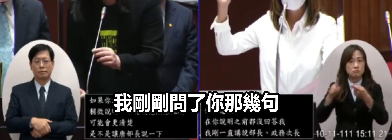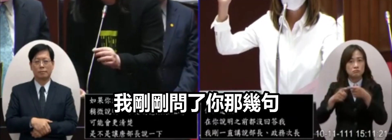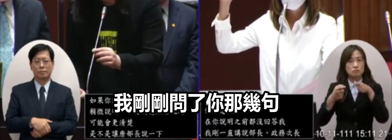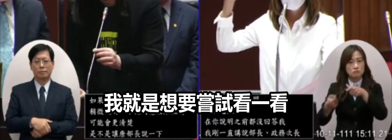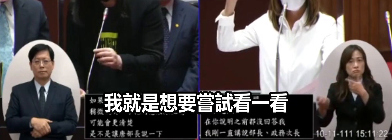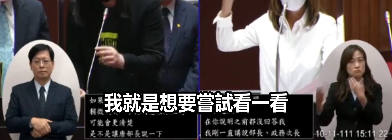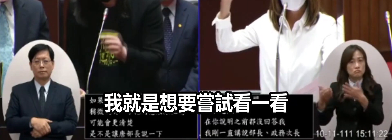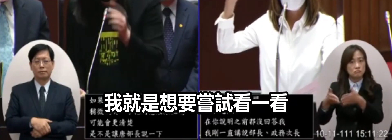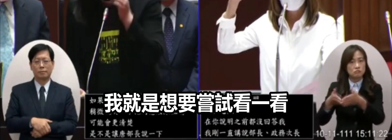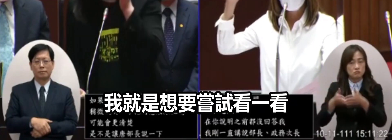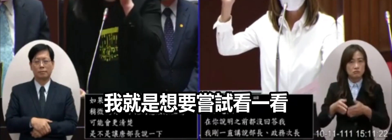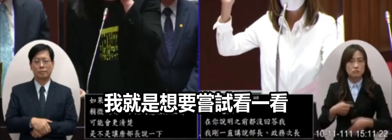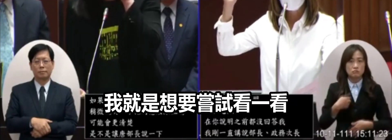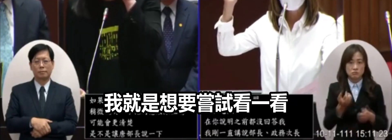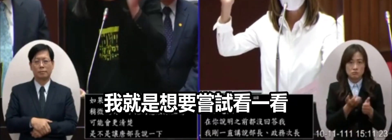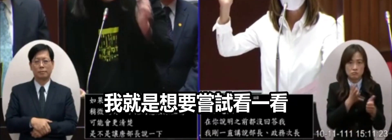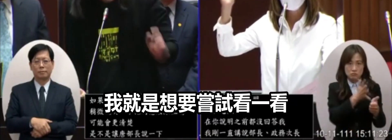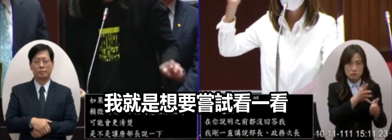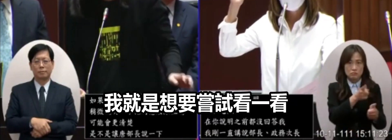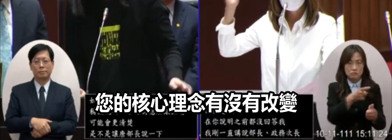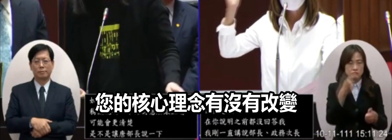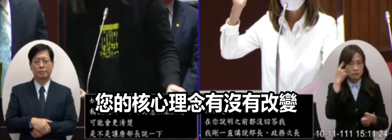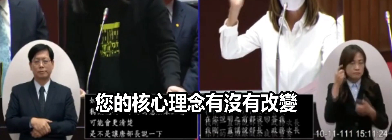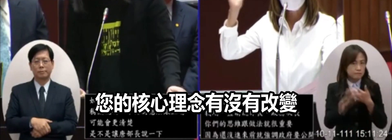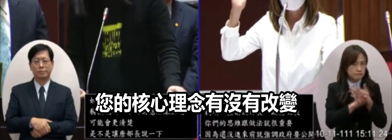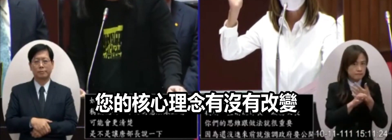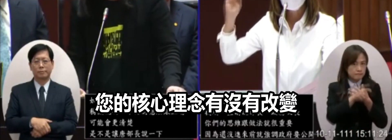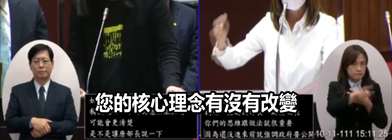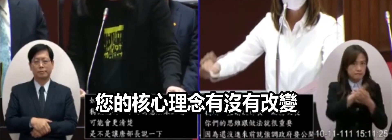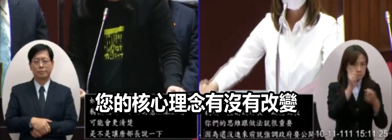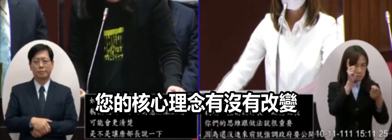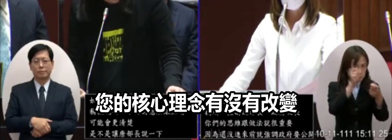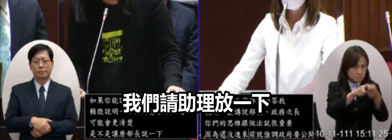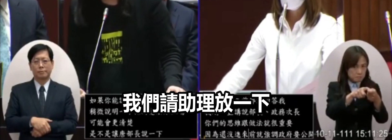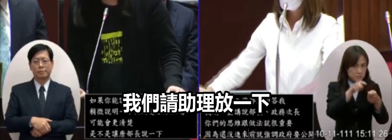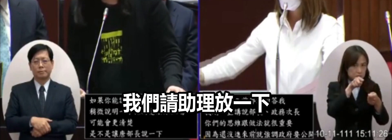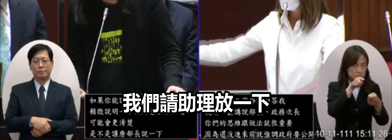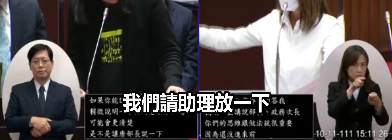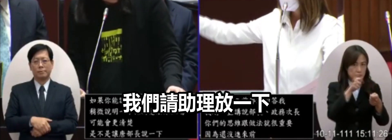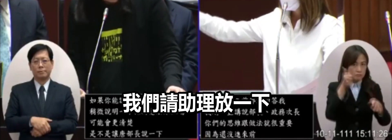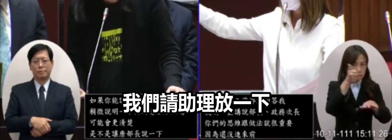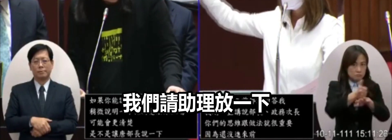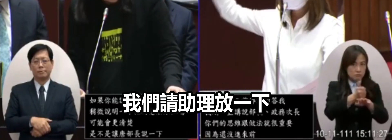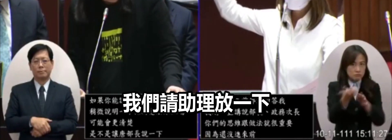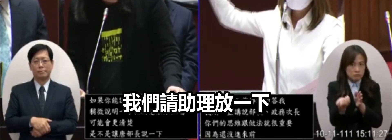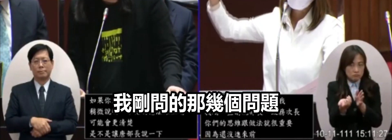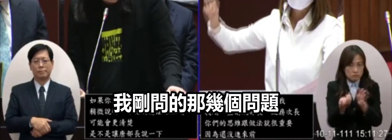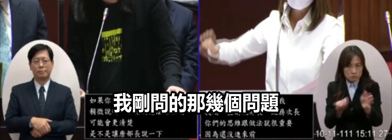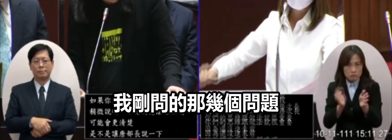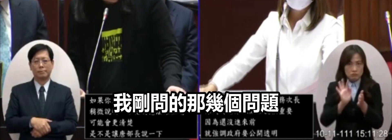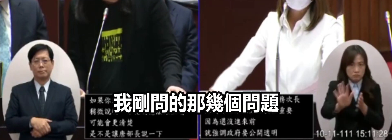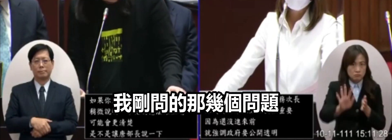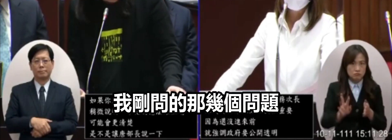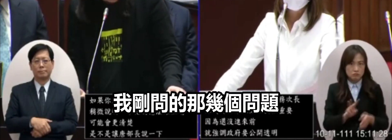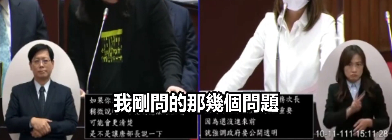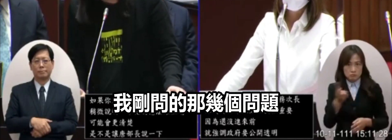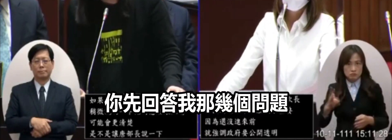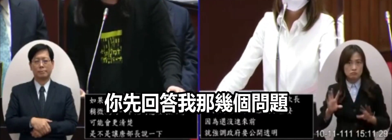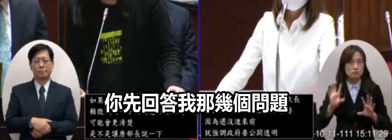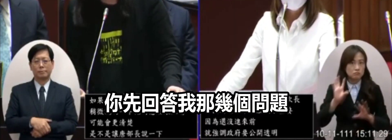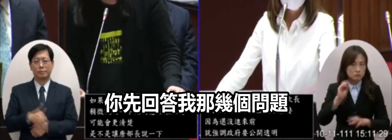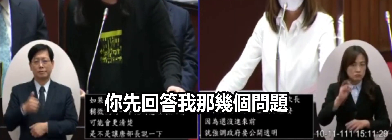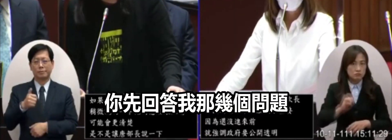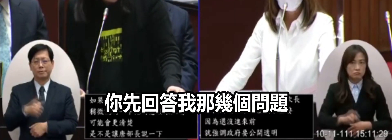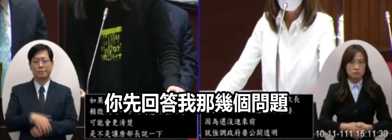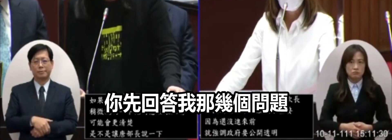几句，我就是想要尝试看一看您的核心理念有没有改变。我们请助理放一下我刚刚问的那几个问题。 是，